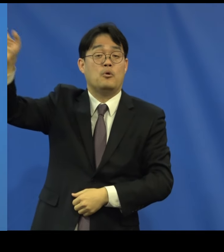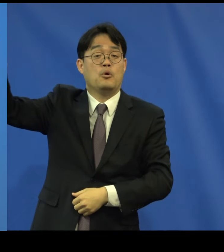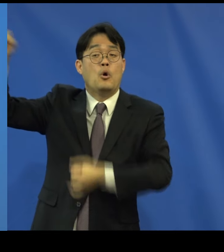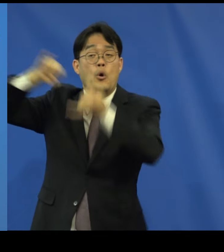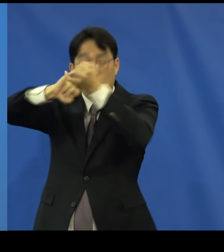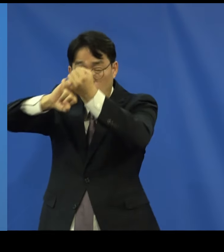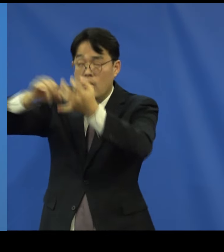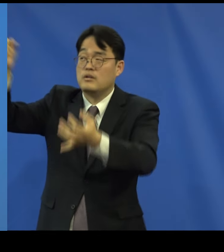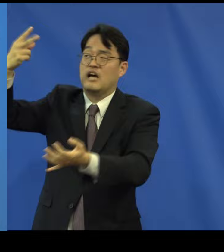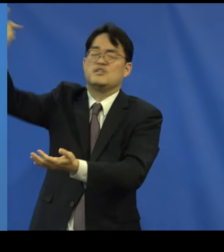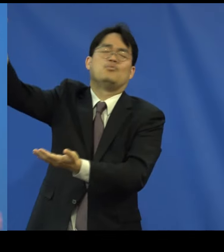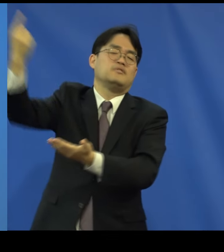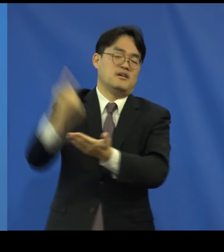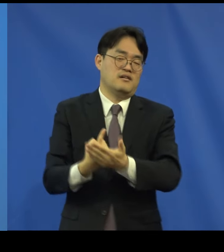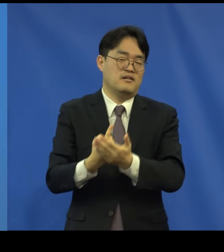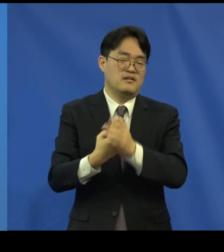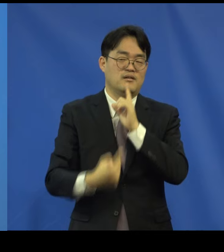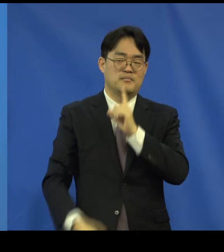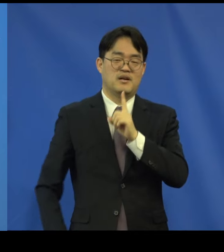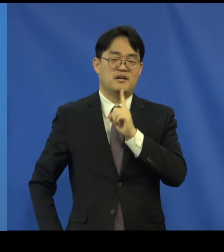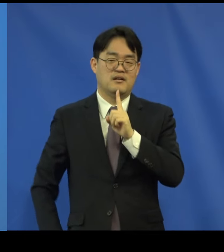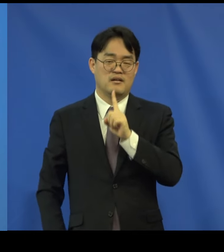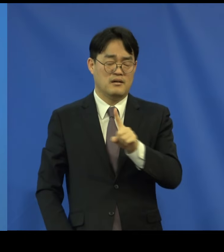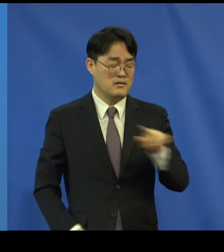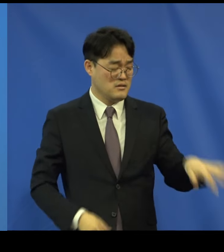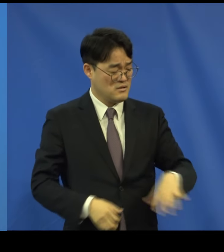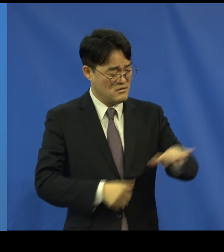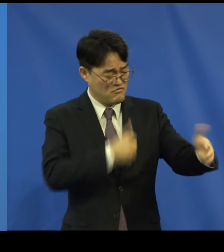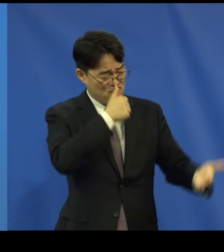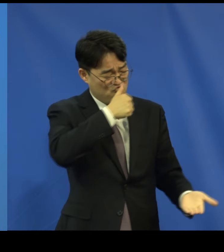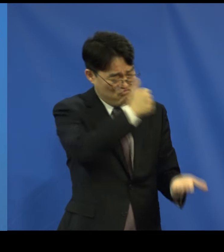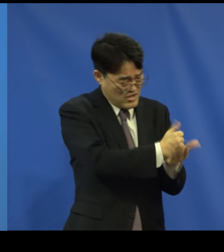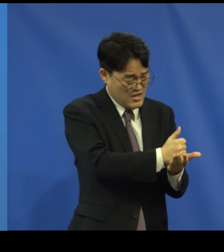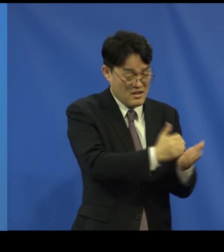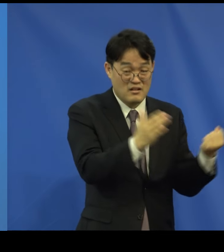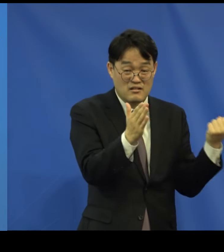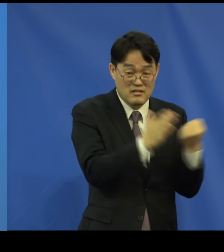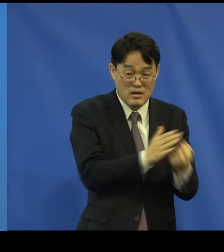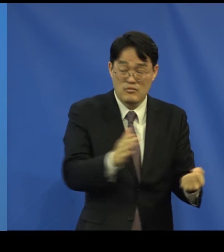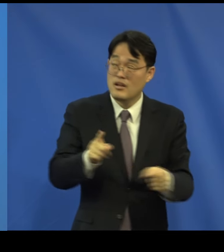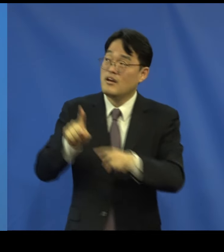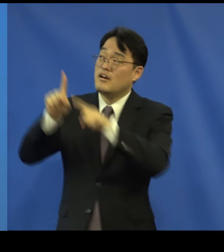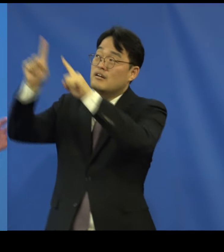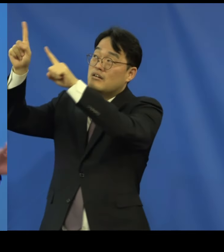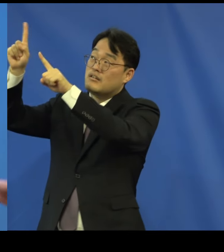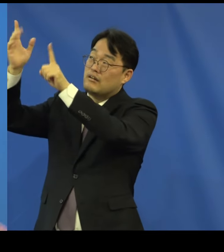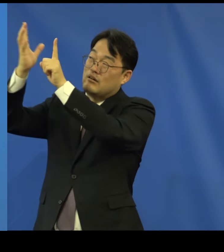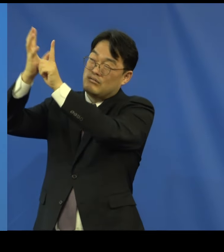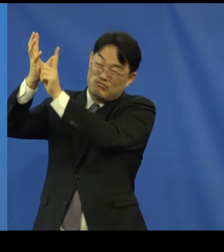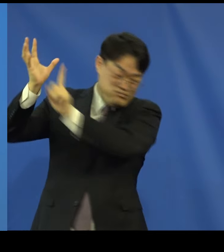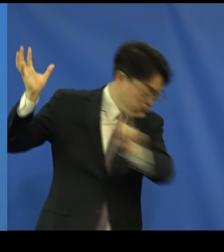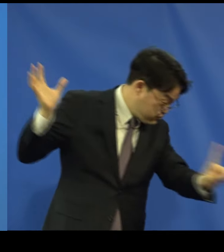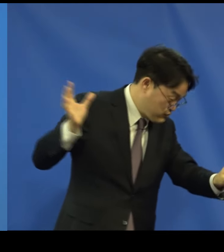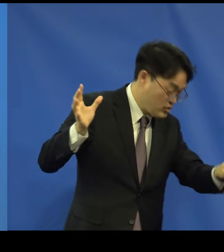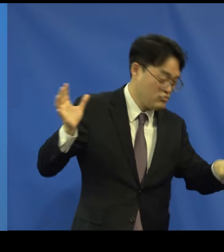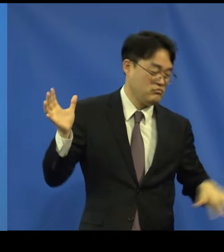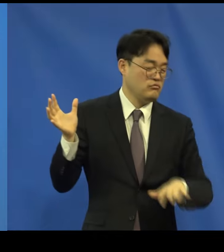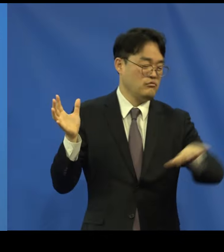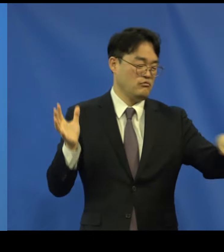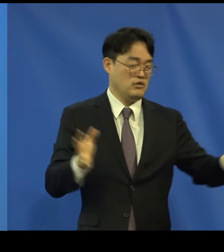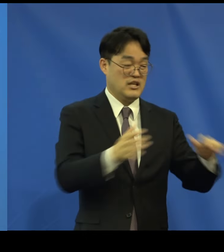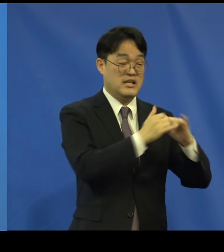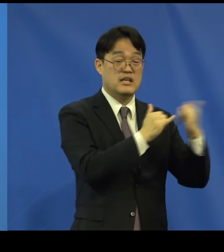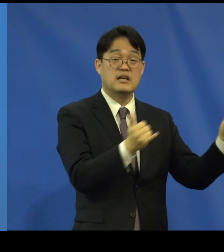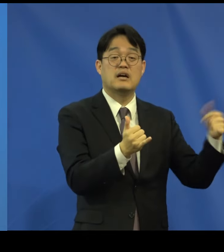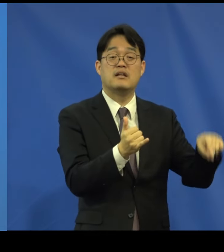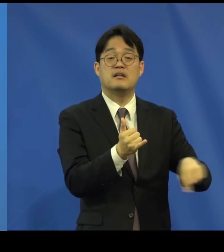것이죠. 죄로 인하여 에덴을 벗어난 인간은 집을 잃어버렸어요. 그 인간의 역사는 방황의 역사예요. 어디에도 속하지